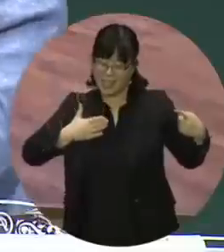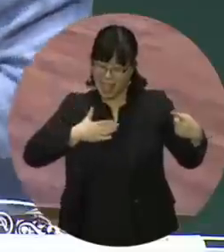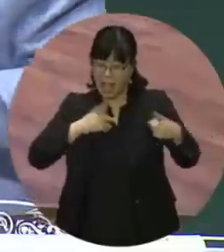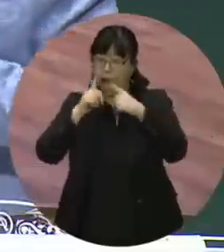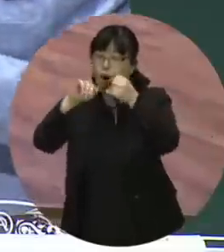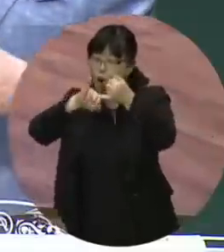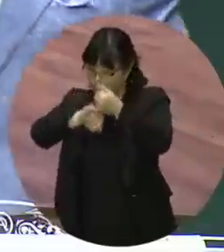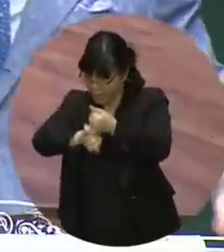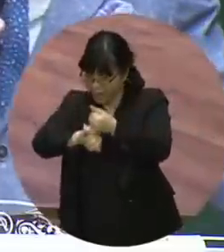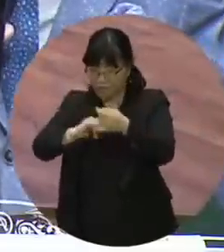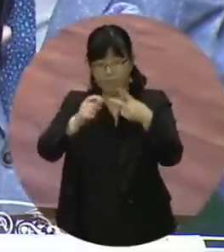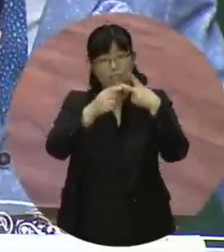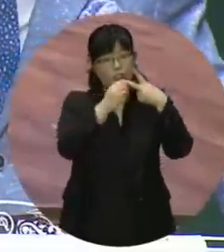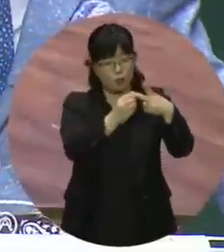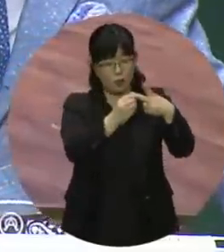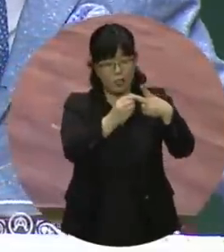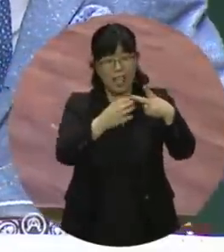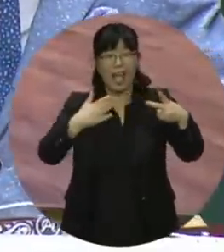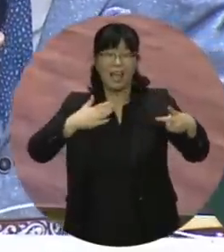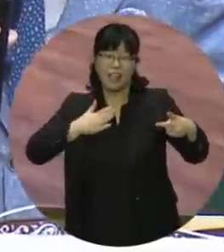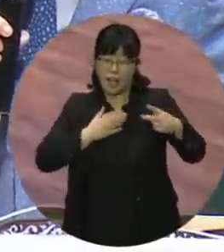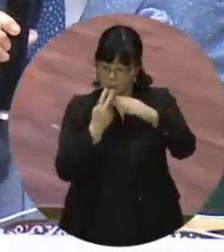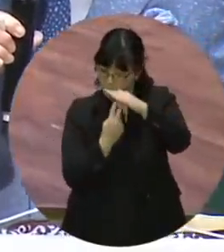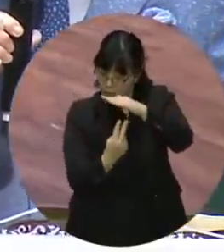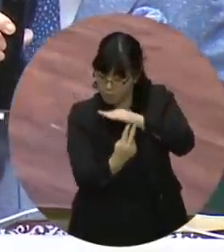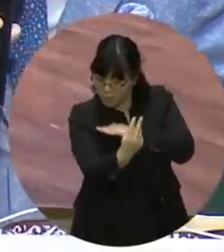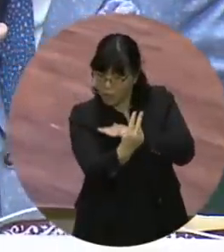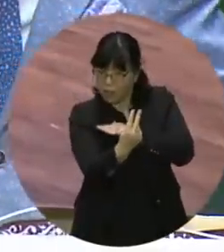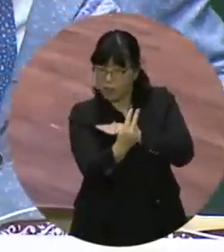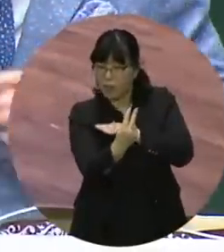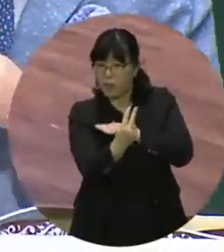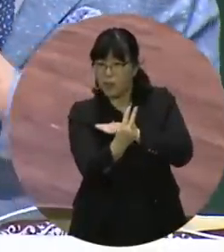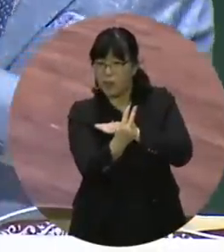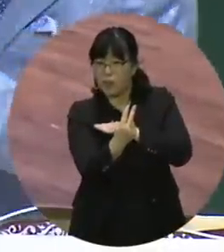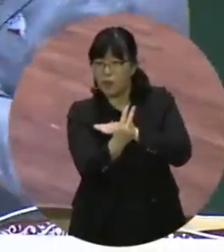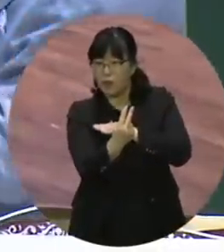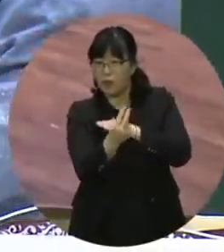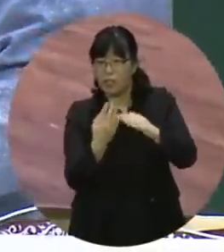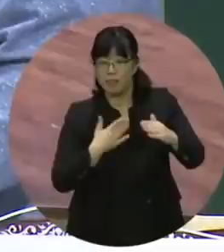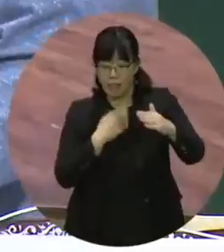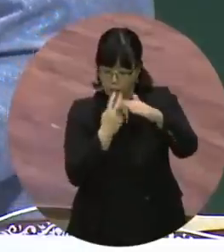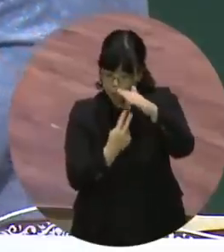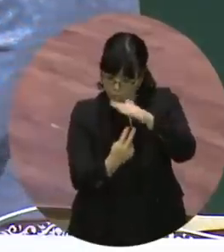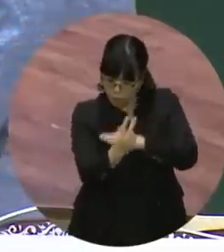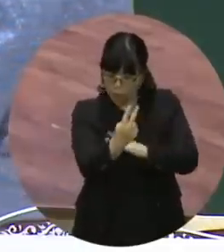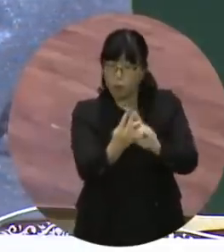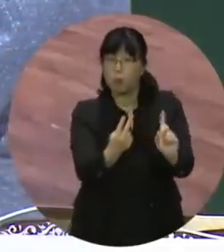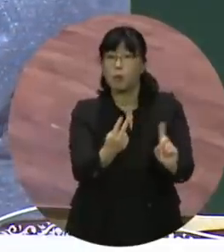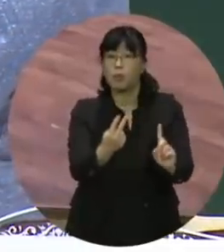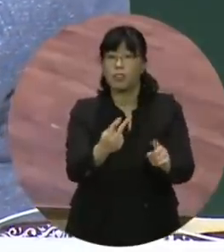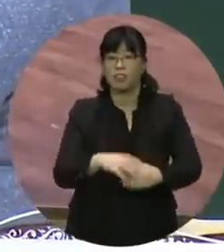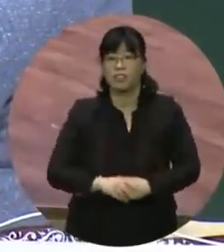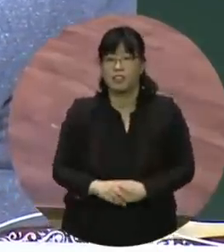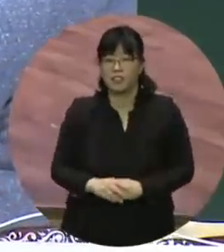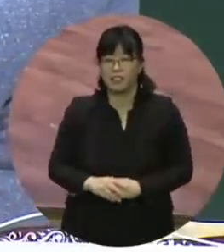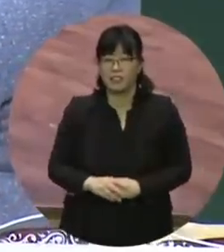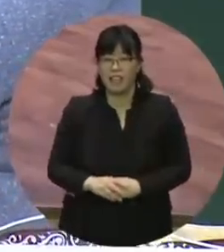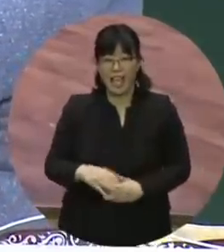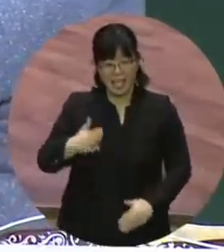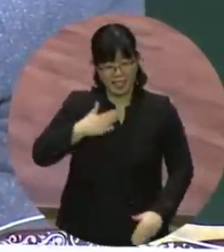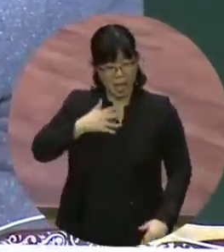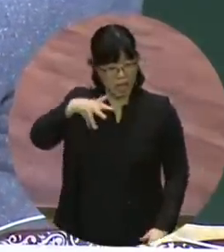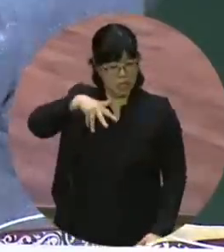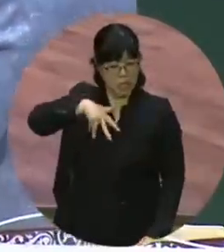자, 나의 커버넌트, 나의 비전, 나의 비전 세 가지 영적 정체성을 붙잡아야 돼요. 그게 뭡니까? 남은 자.